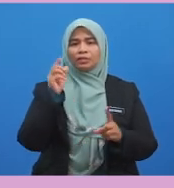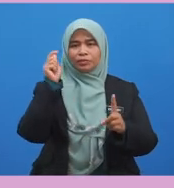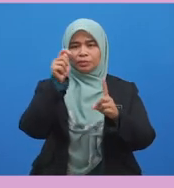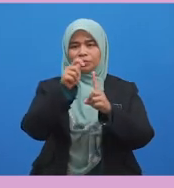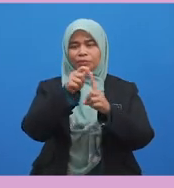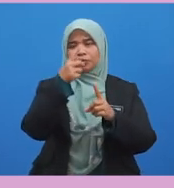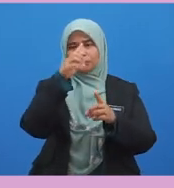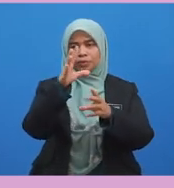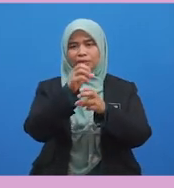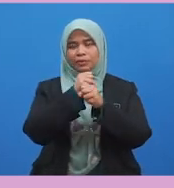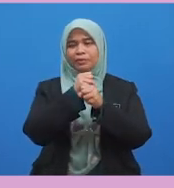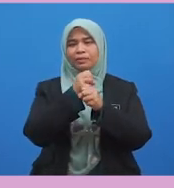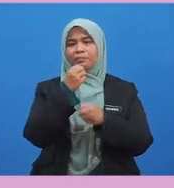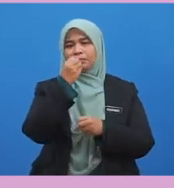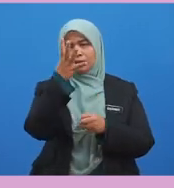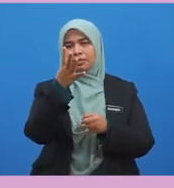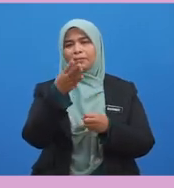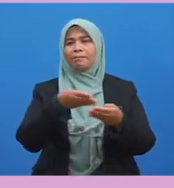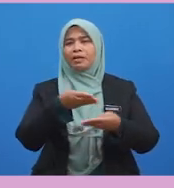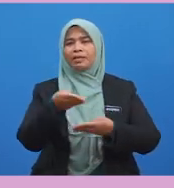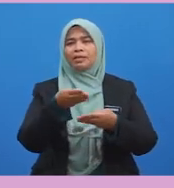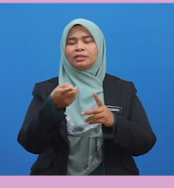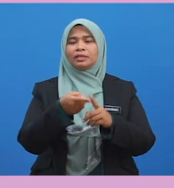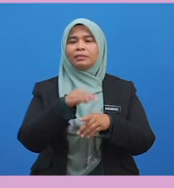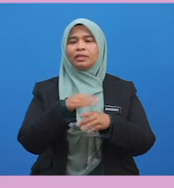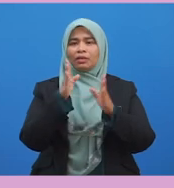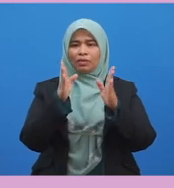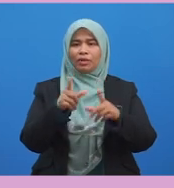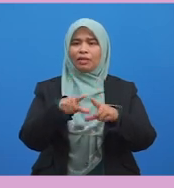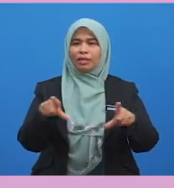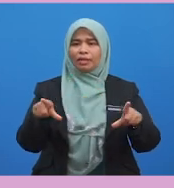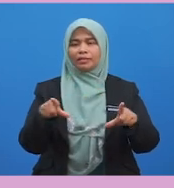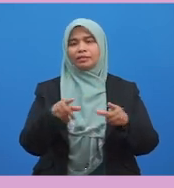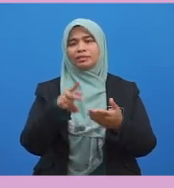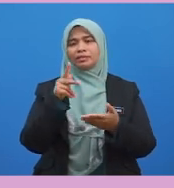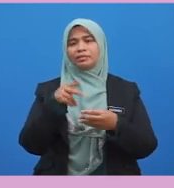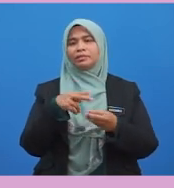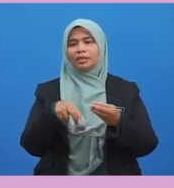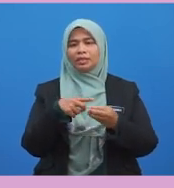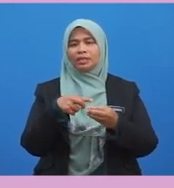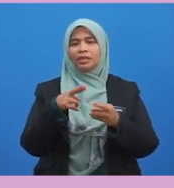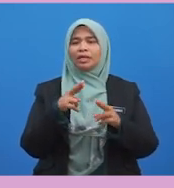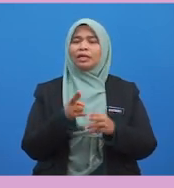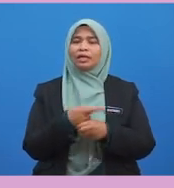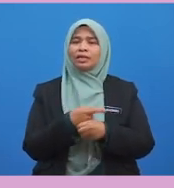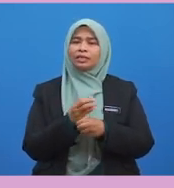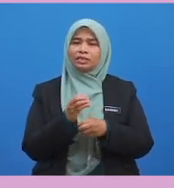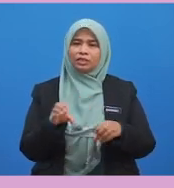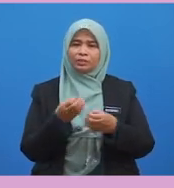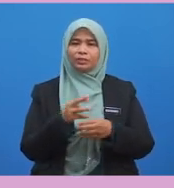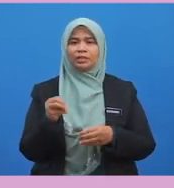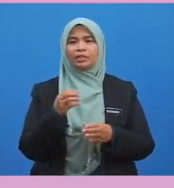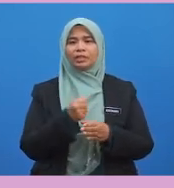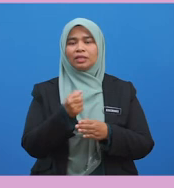satu, bertujuan untuk mendapatkan maklum balas daripada orang lain mengenai